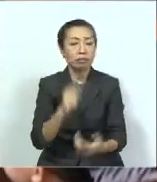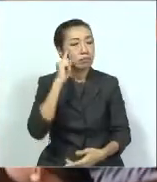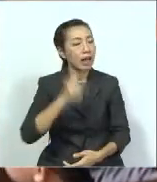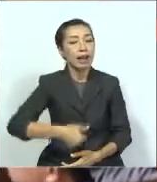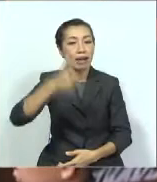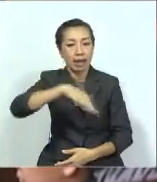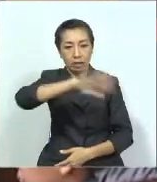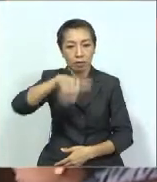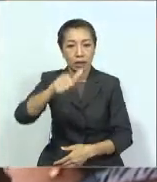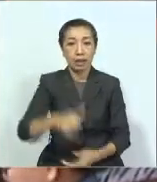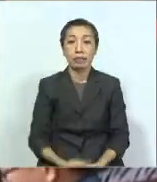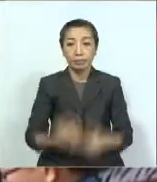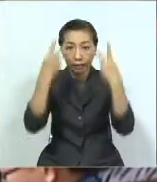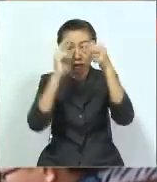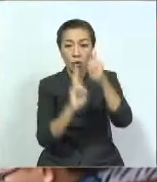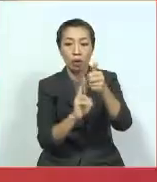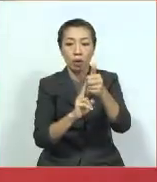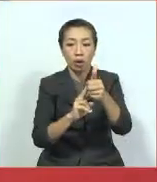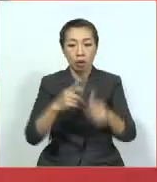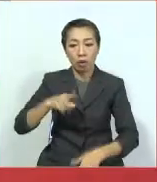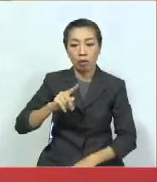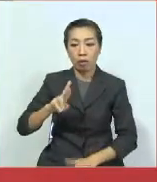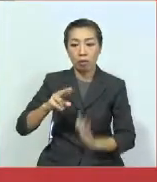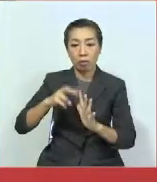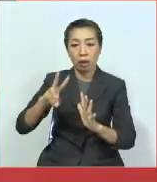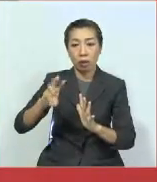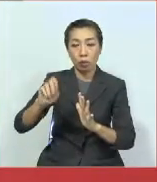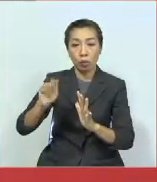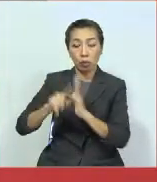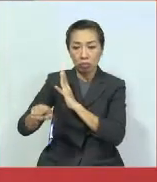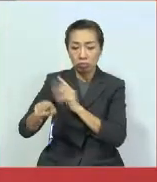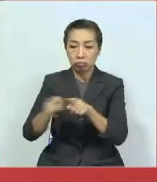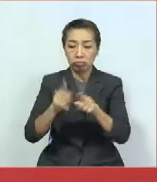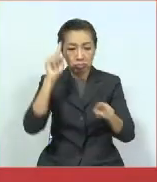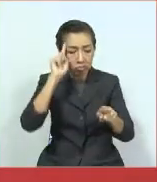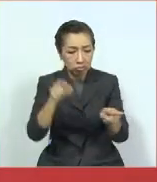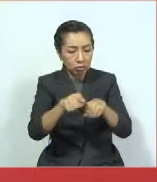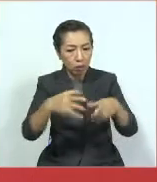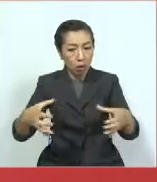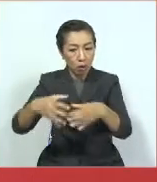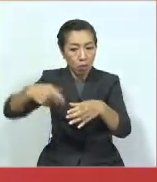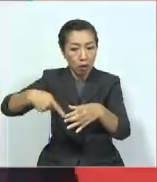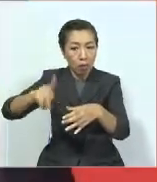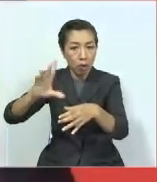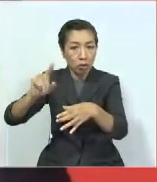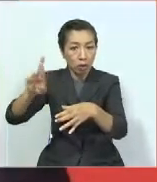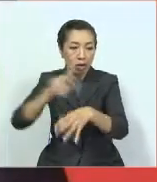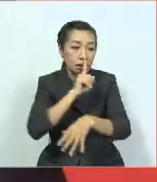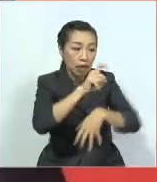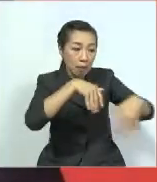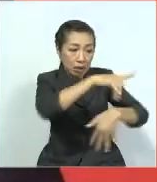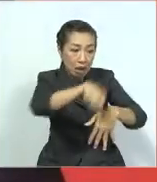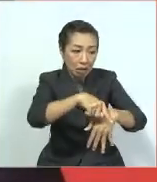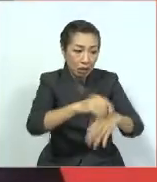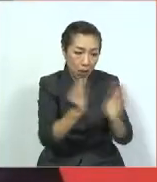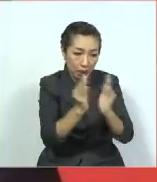ด้านพลเอกประวิตรวงษ์สุวรรณรองนายกรัฐมนตรีก็ปฏิเสธวิเคราะห์คะแนนนิยมของพรรคพลังประชารัฐรวมถึงความเหมาะสมที่จะเสน